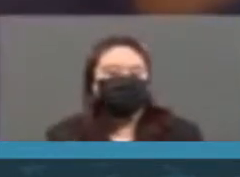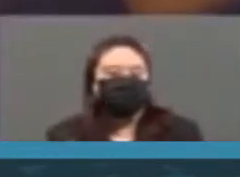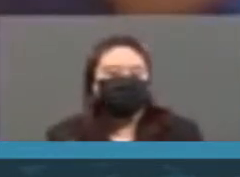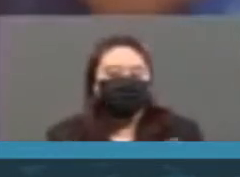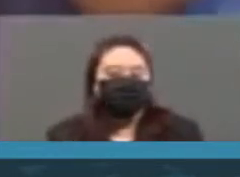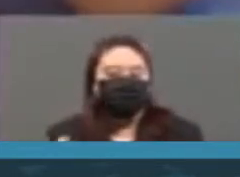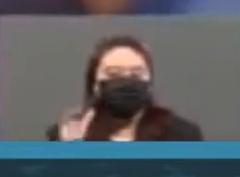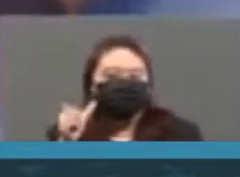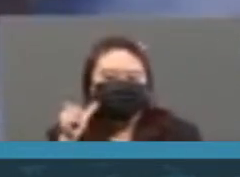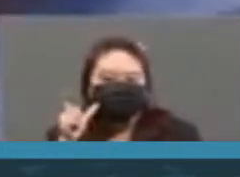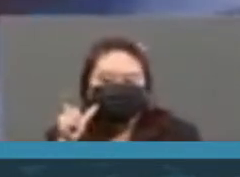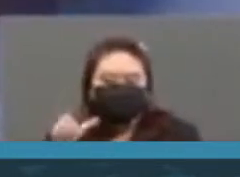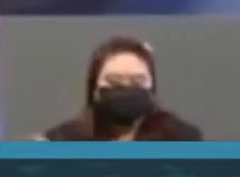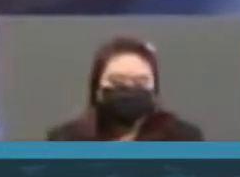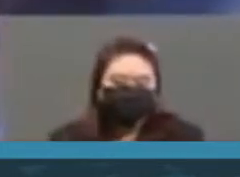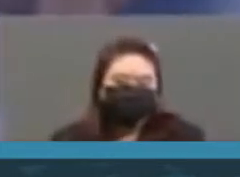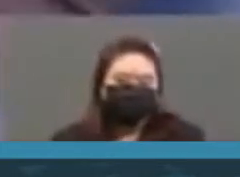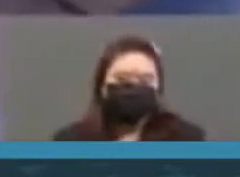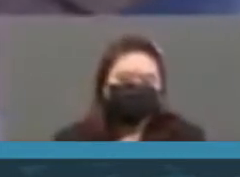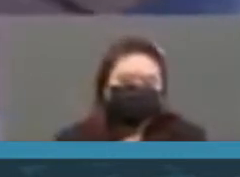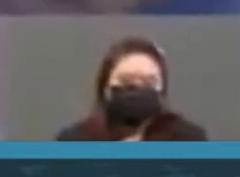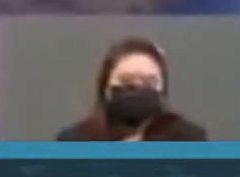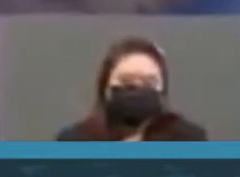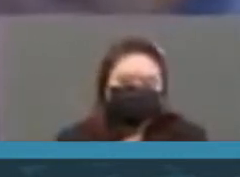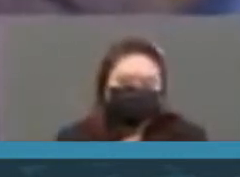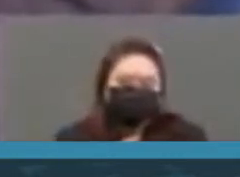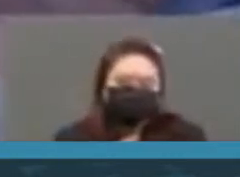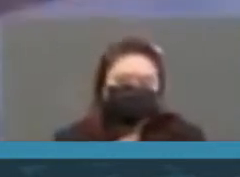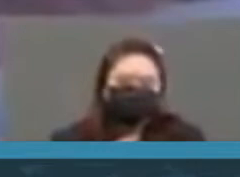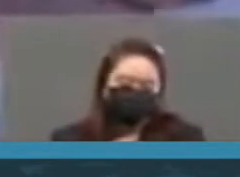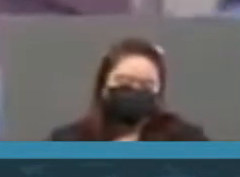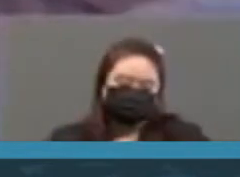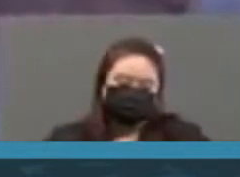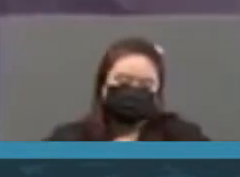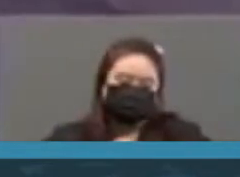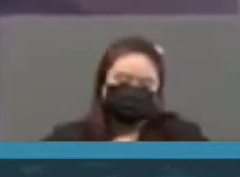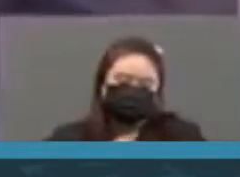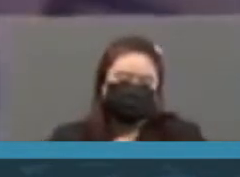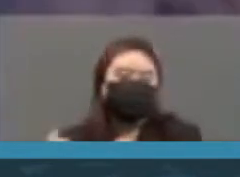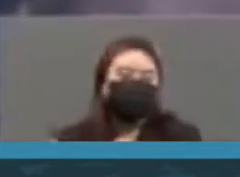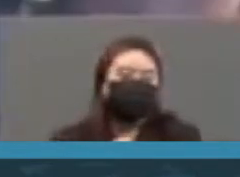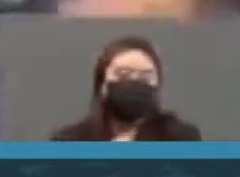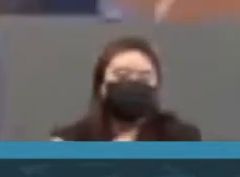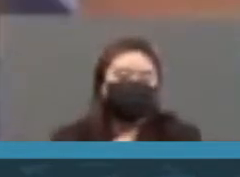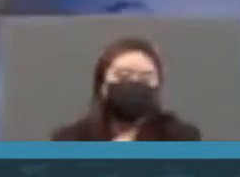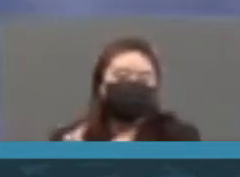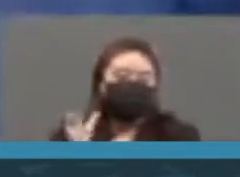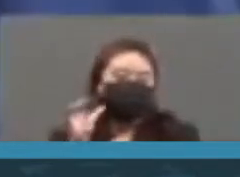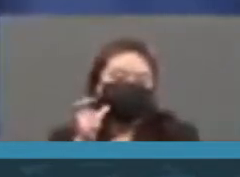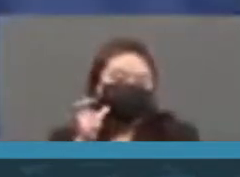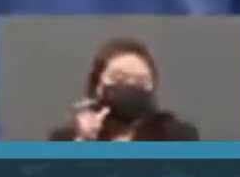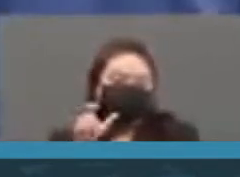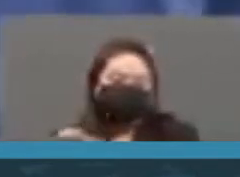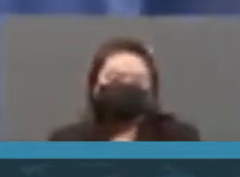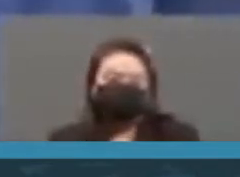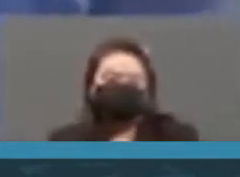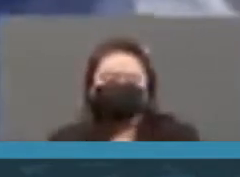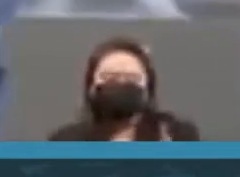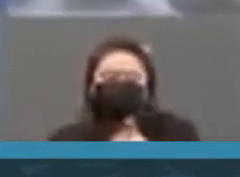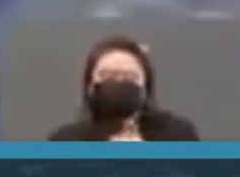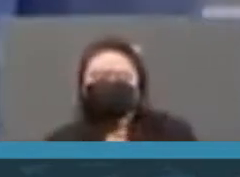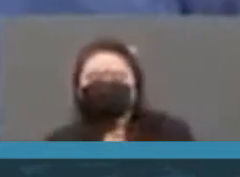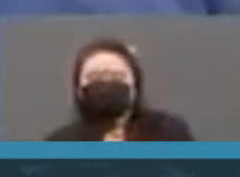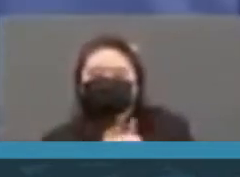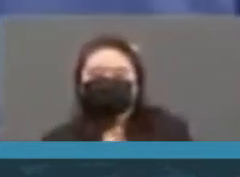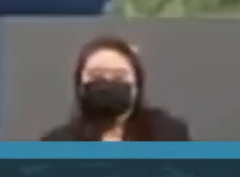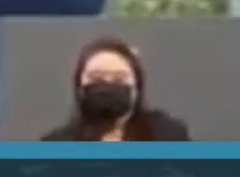ด้านนายฐานโรจน์วรรัตน์ประเสริฐผู้เชี่ยวชาญด้านวิเคราะห์สถานการณ์น้ำสทนช.กล่าวว่าจากที่กรมอุตุนิยมวิทยาคาด